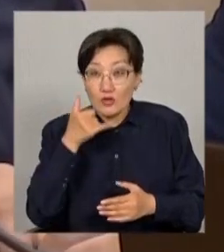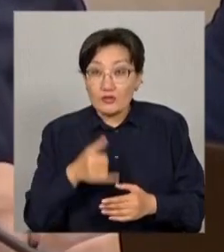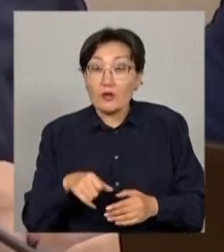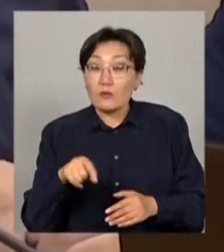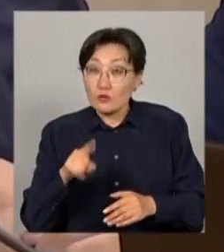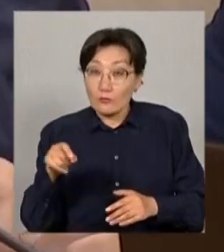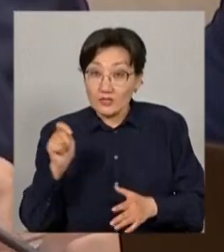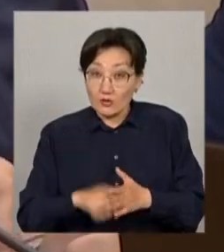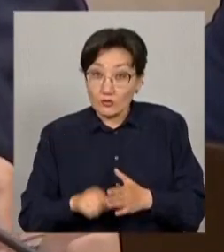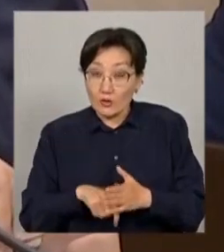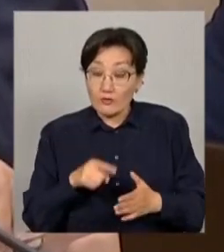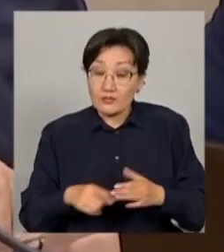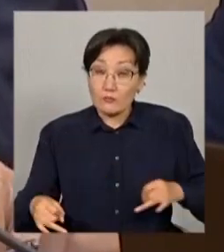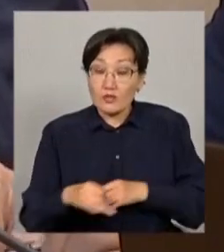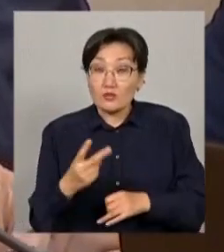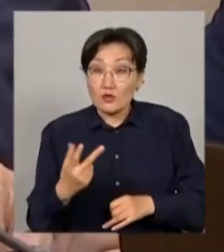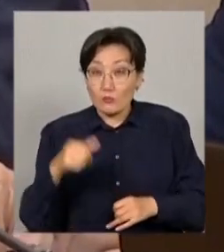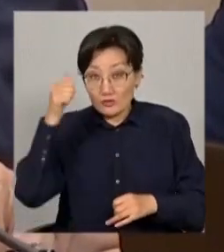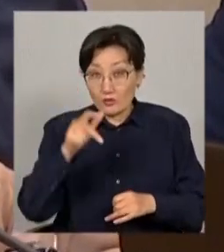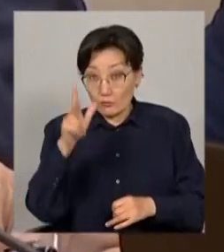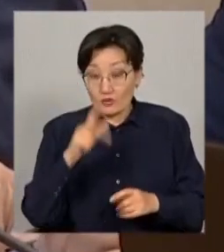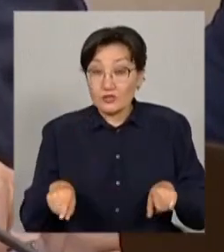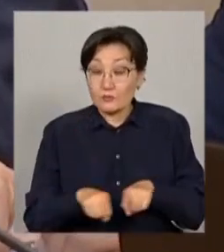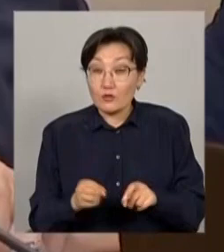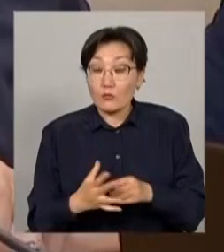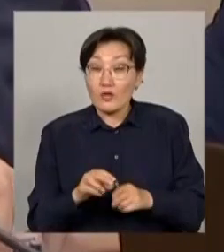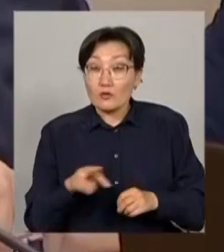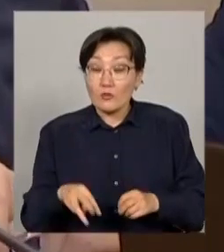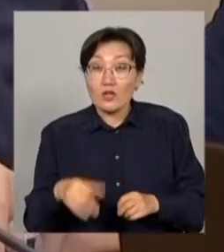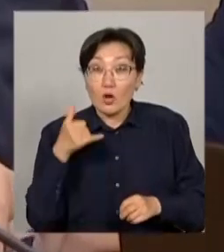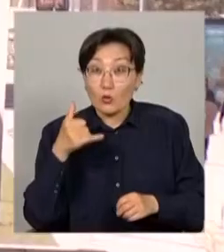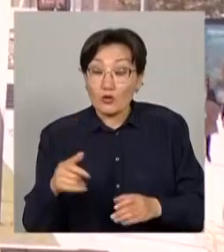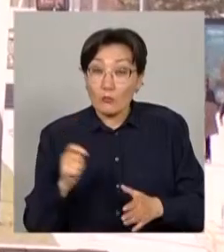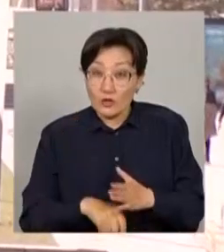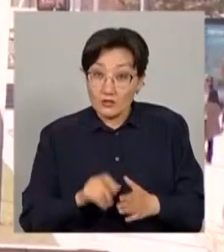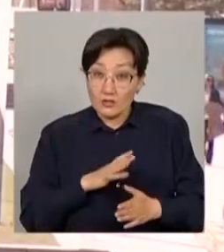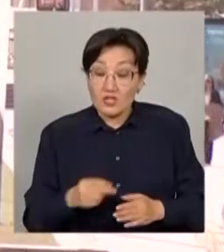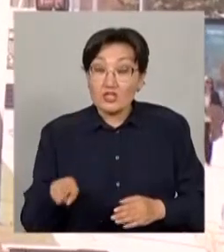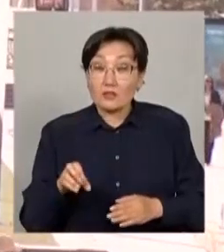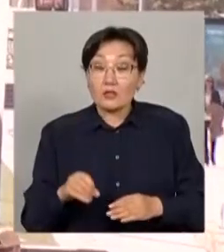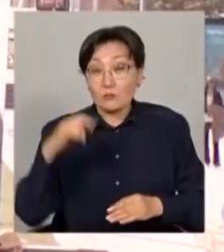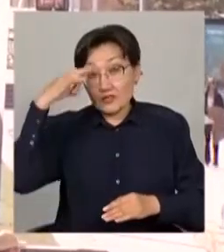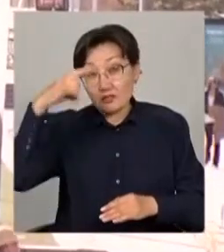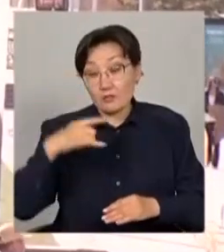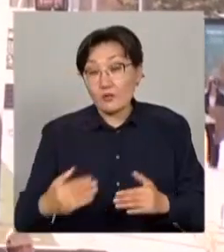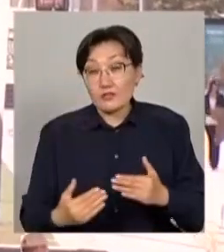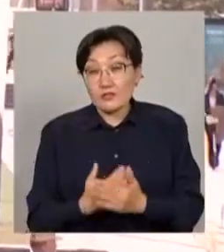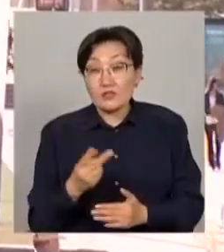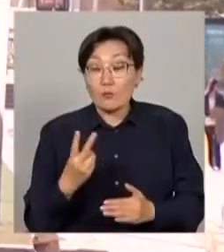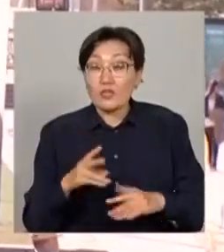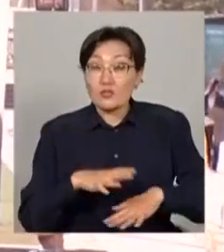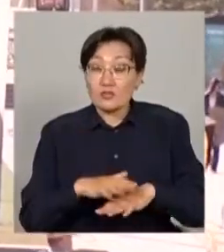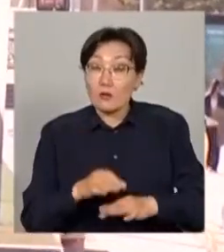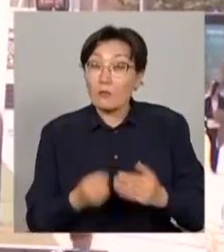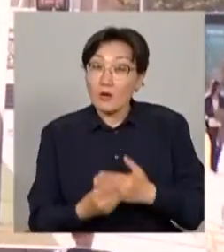пысықталды. 2023 жылдың 3 айында осындай 15 миллион қоңырау бұғатталды. Сонымен қатар Қазақстанда жаңа екі банк